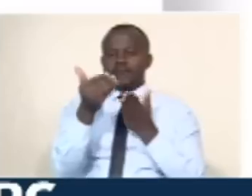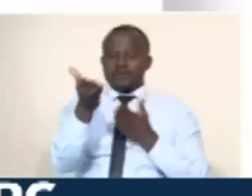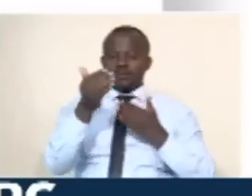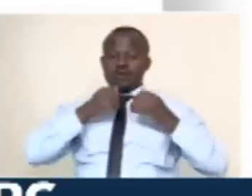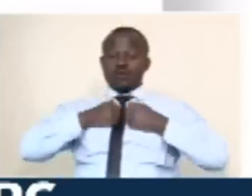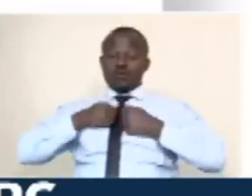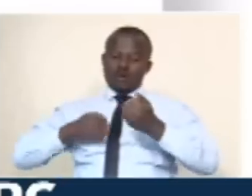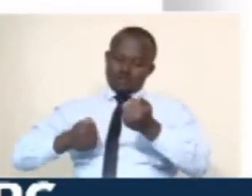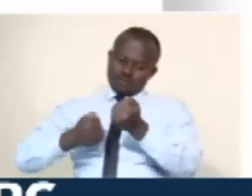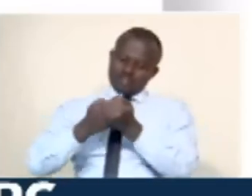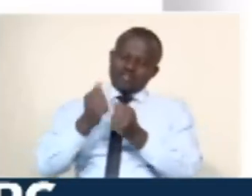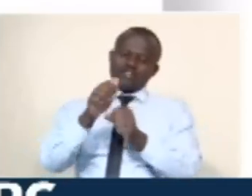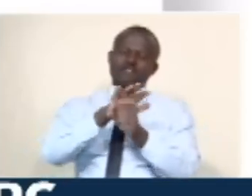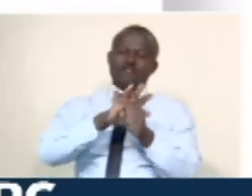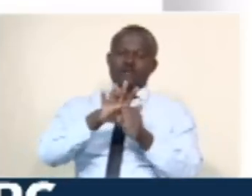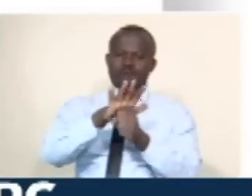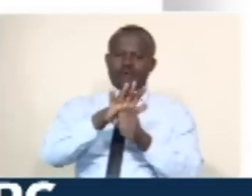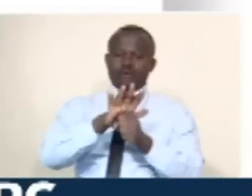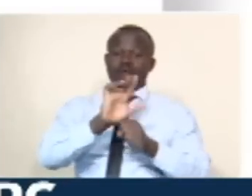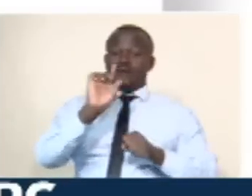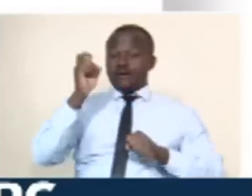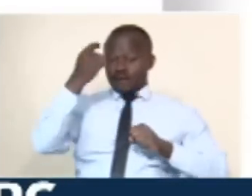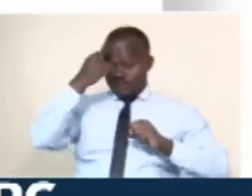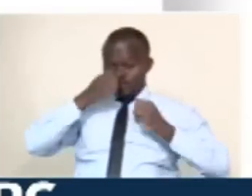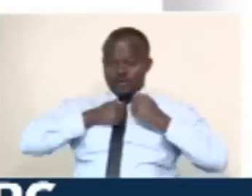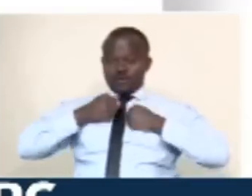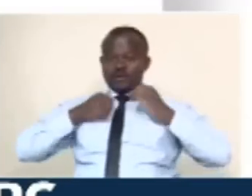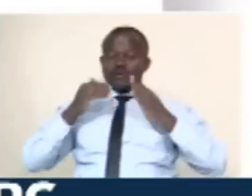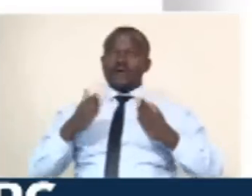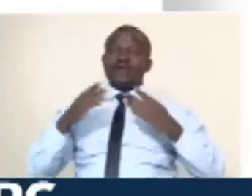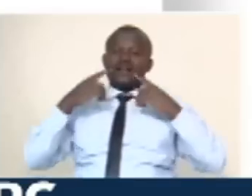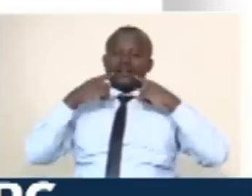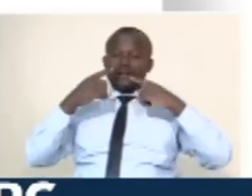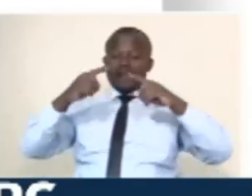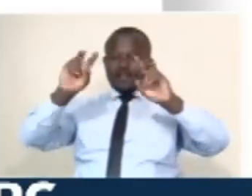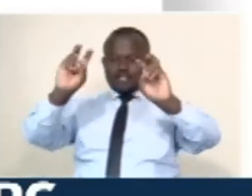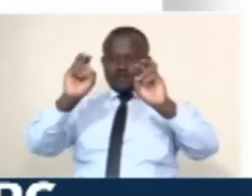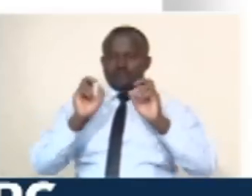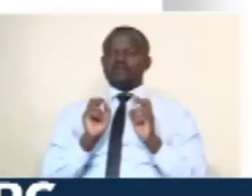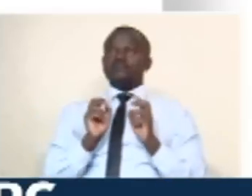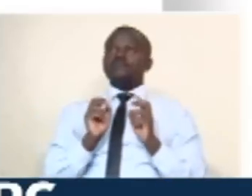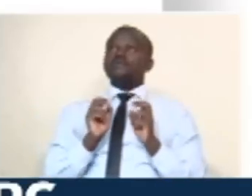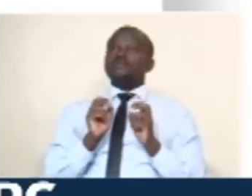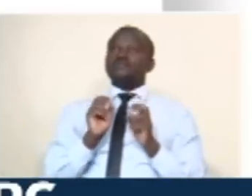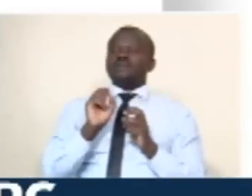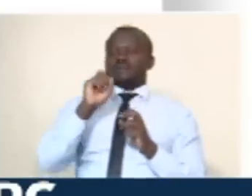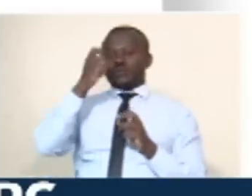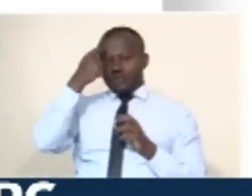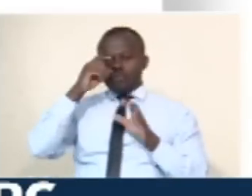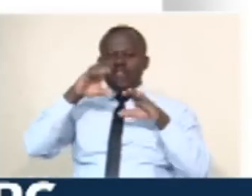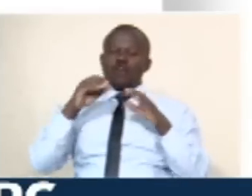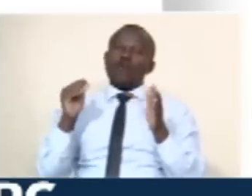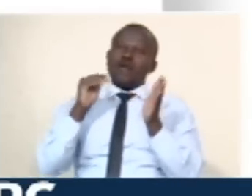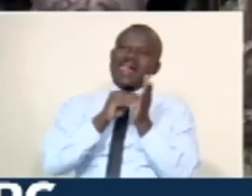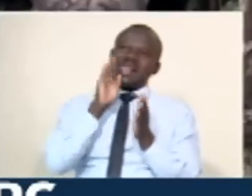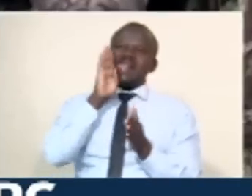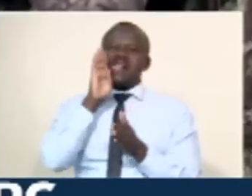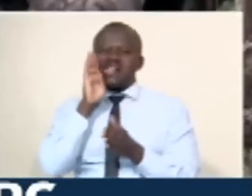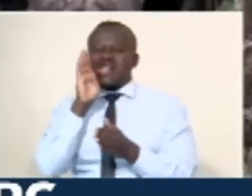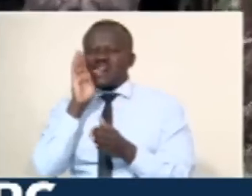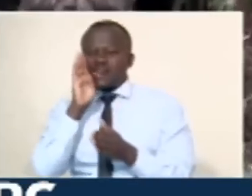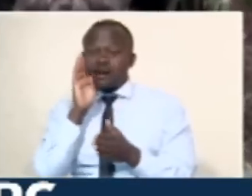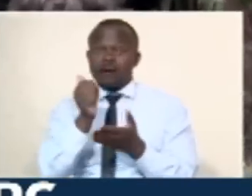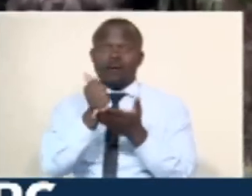rushyigikiye byimazeyo. Guverinoma y'u Rwanda yashimangiye ko imyitwarire ya guverinoma ya Congo yo gusubiramo ibirego by'ibinyoma no kubikabiriza bidashobora